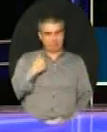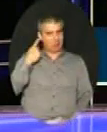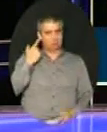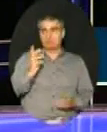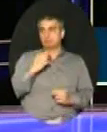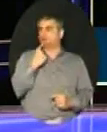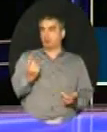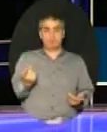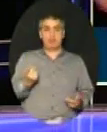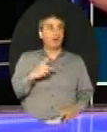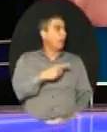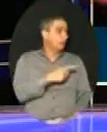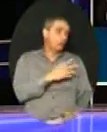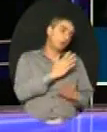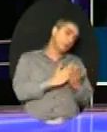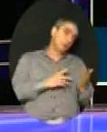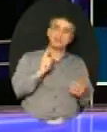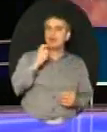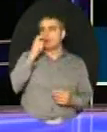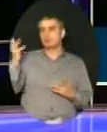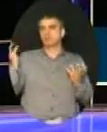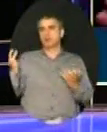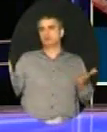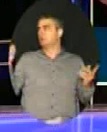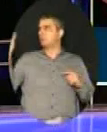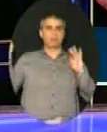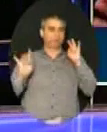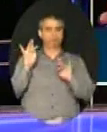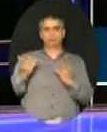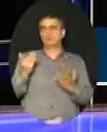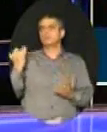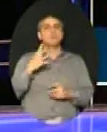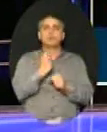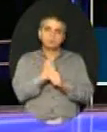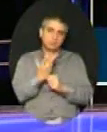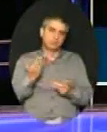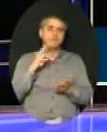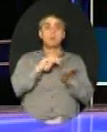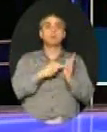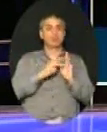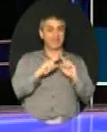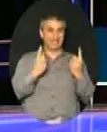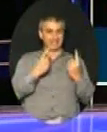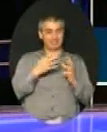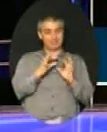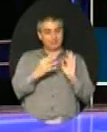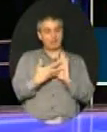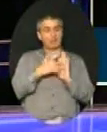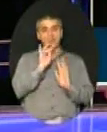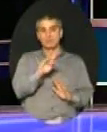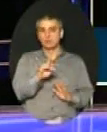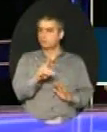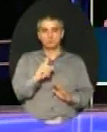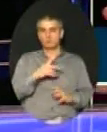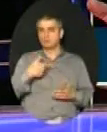מישהו שטוען. אריה דרי מושך אש, מטבעו אריה דרי. אריה דרי כל מה שהוא יעשה עם שוחש, ובהחלט פוליטיקאי אחר שנפתחת נגדו חקירה,